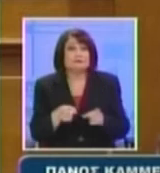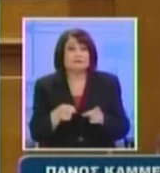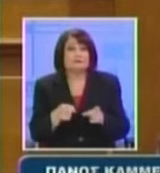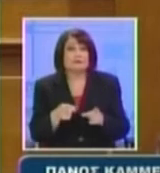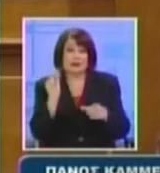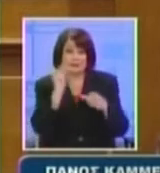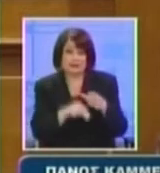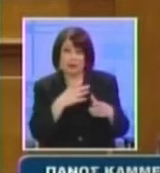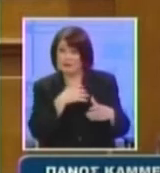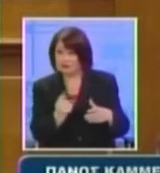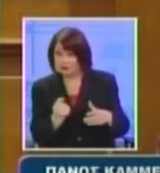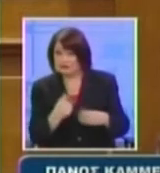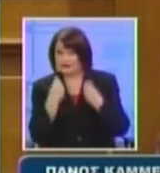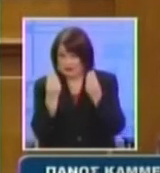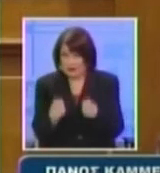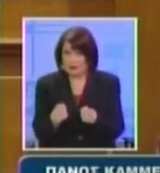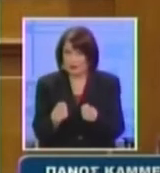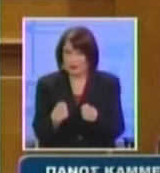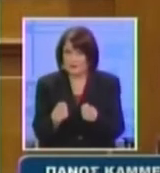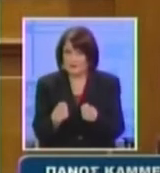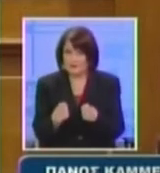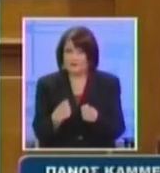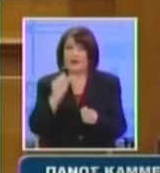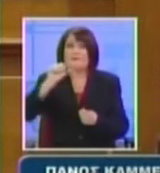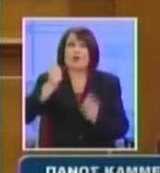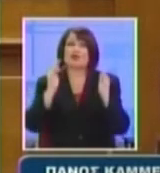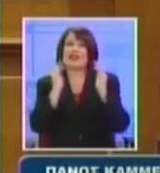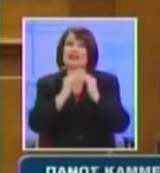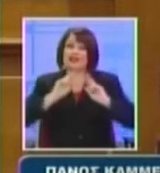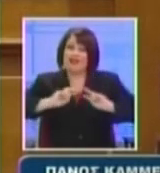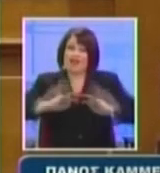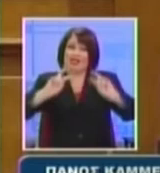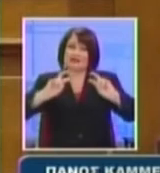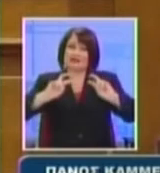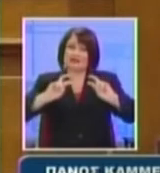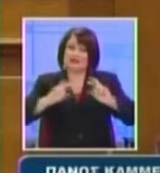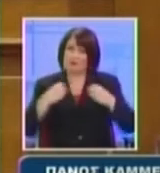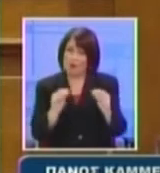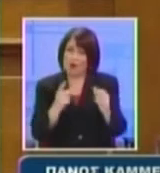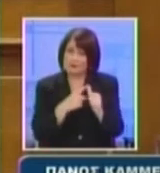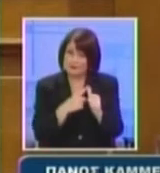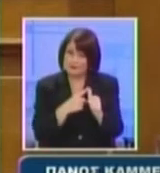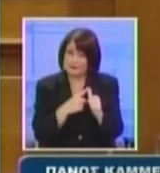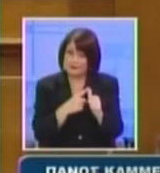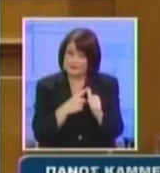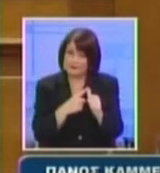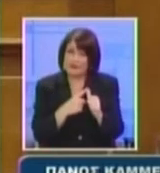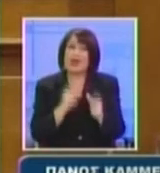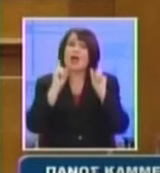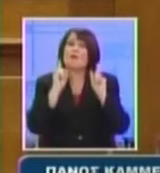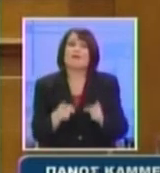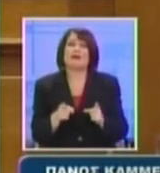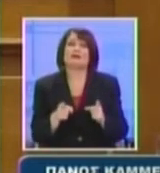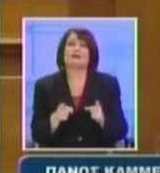ψήφο εμπιστοσύνης στις κατασχέσεις της πρώτης κατοικίας. Καλείστε να αποφασίσετε για